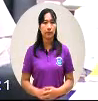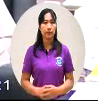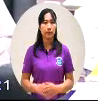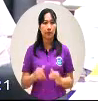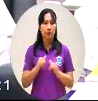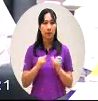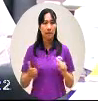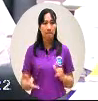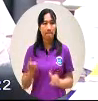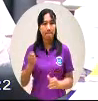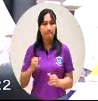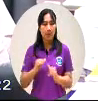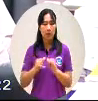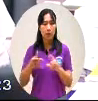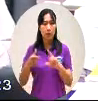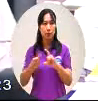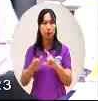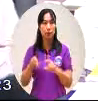社区。